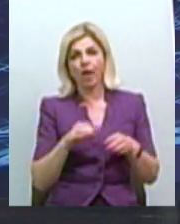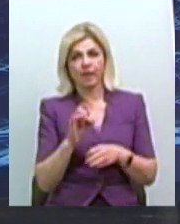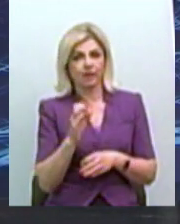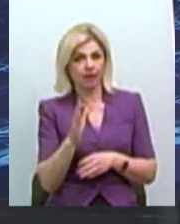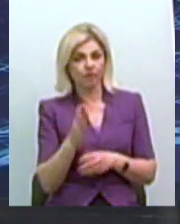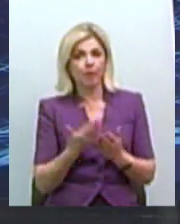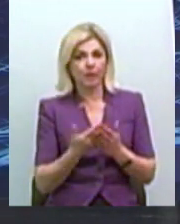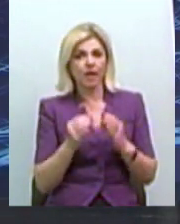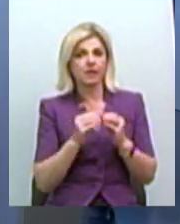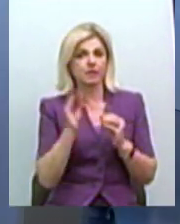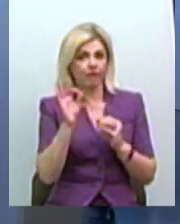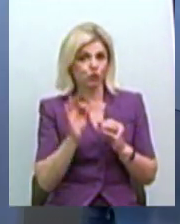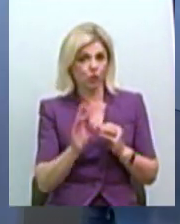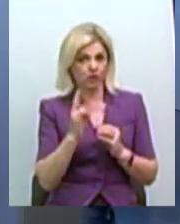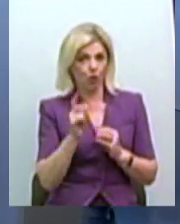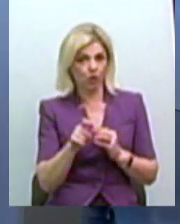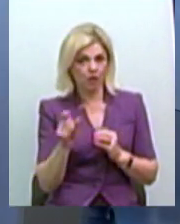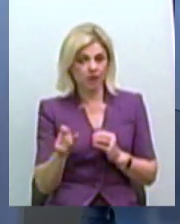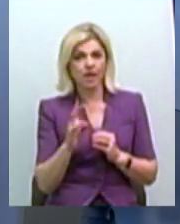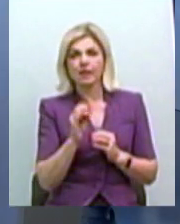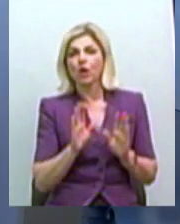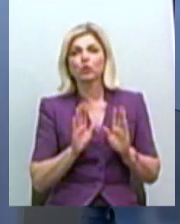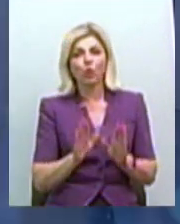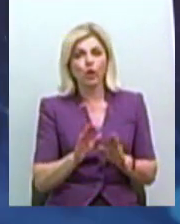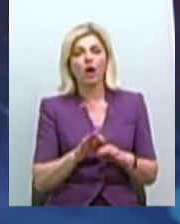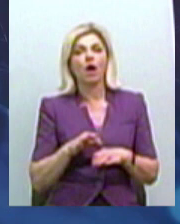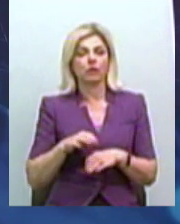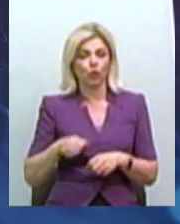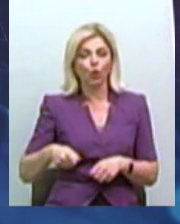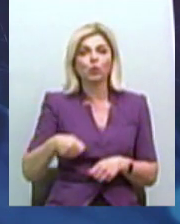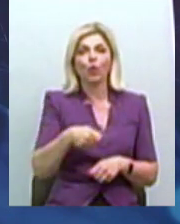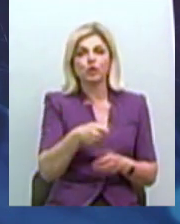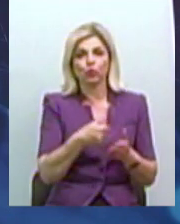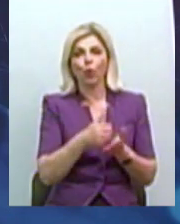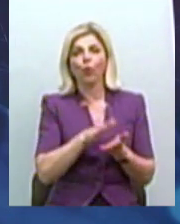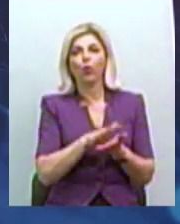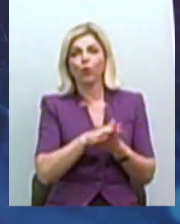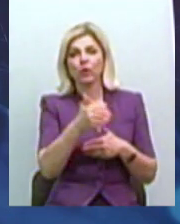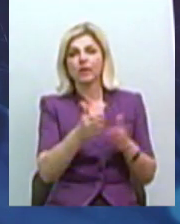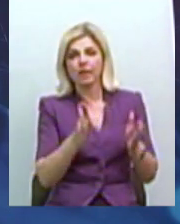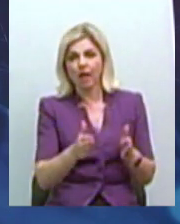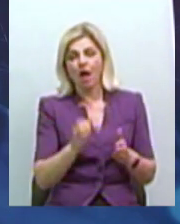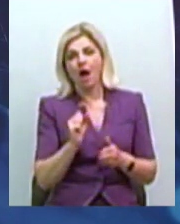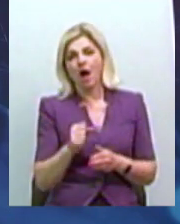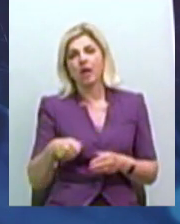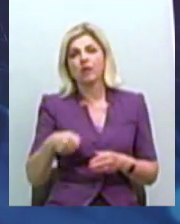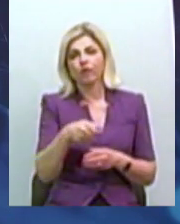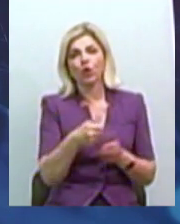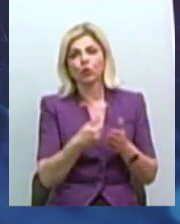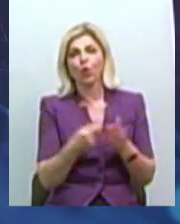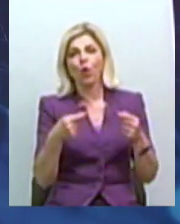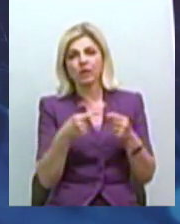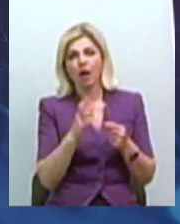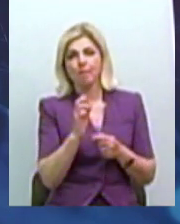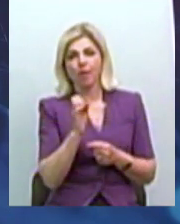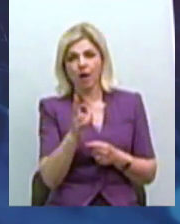вже 10% миколаївців, які вже не тільки доносять до урни ці відходи, які несуть, наприклад, до конкретного баку, якщо